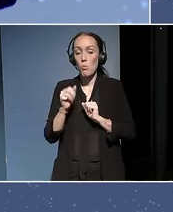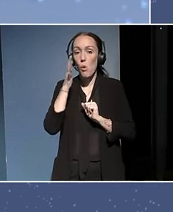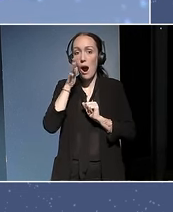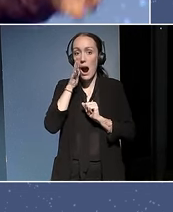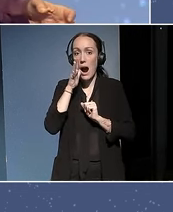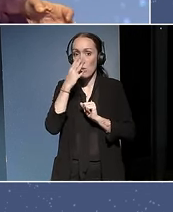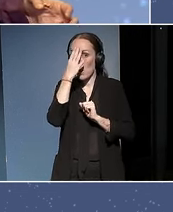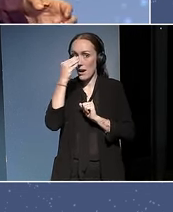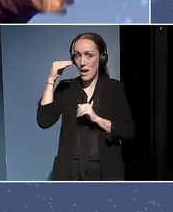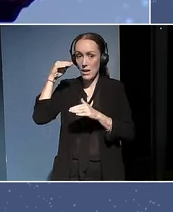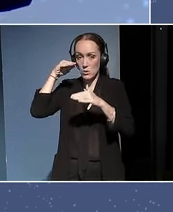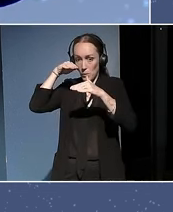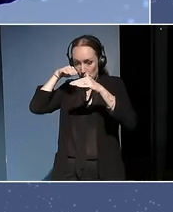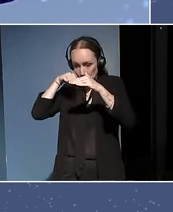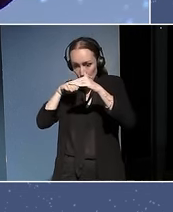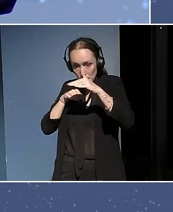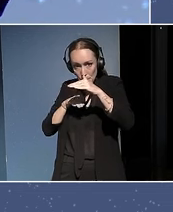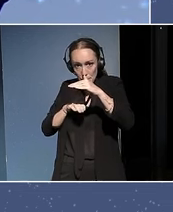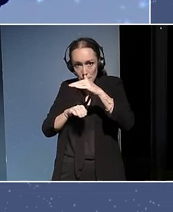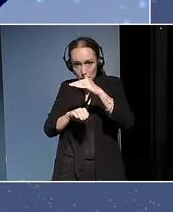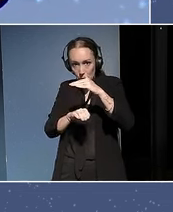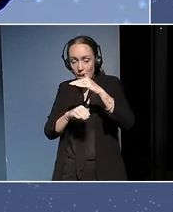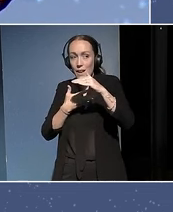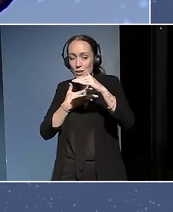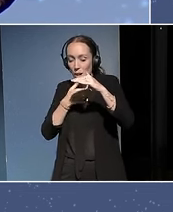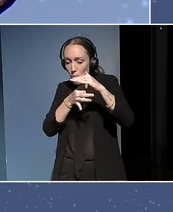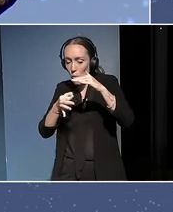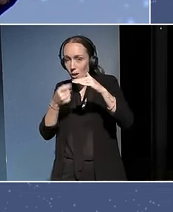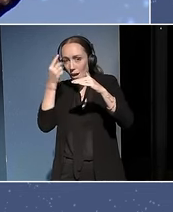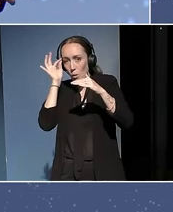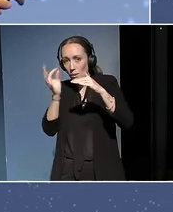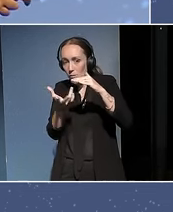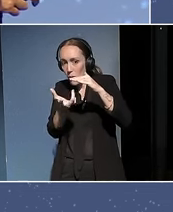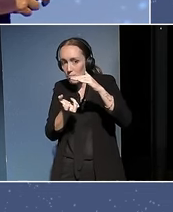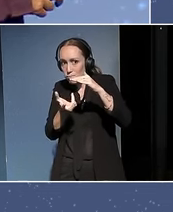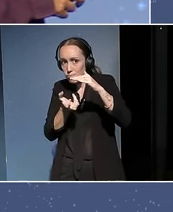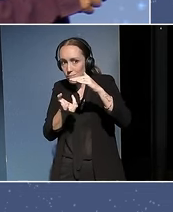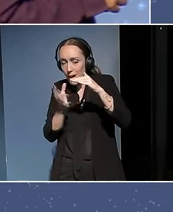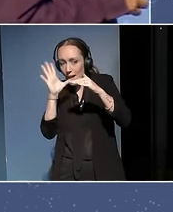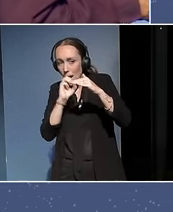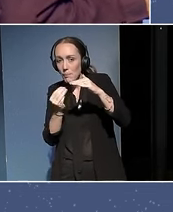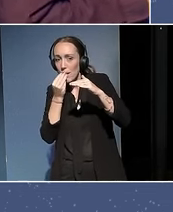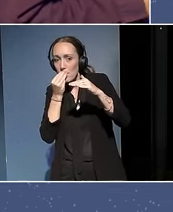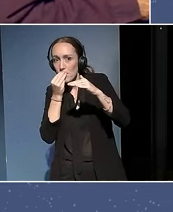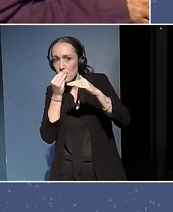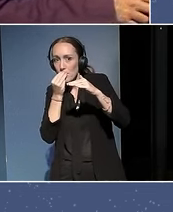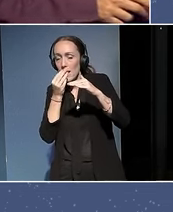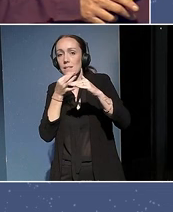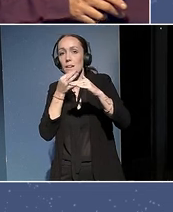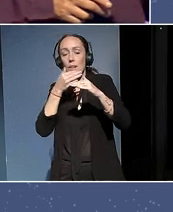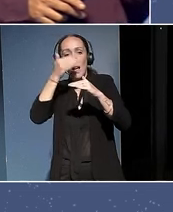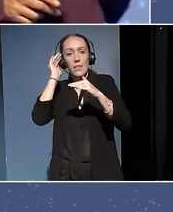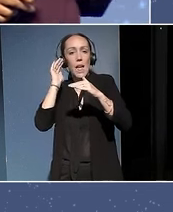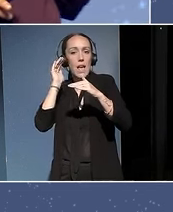localizzando le prede in acqua con una specie di sonar senza la necessità di immergere tutta la testa